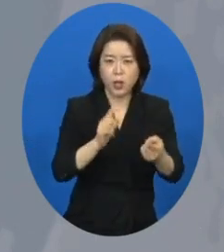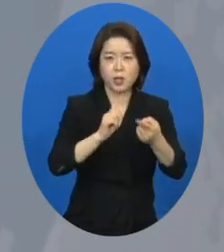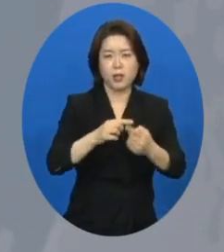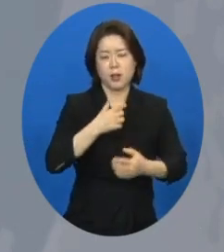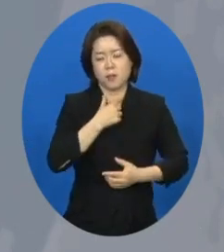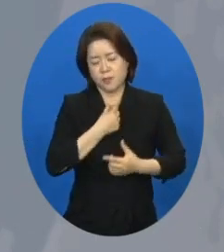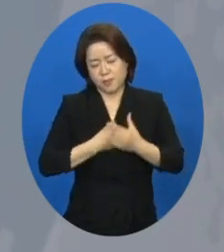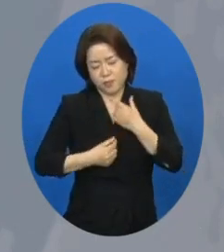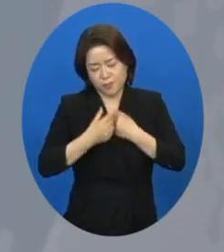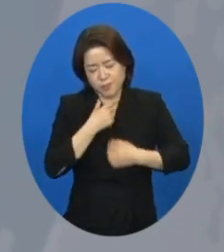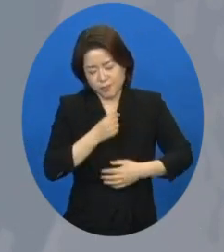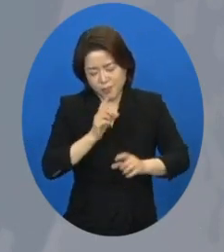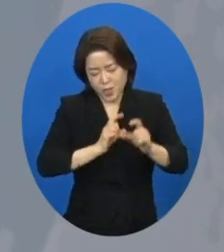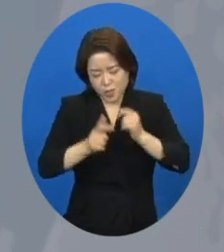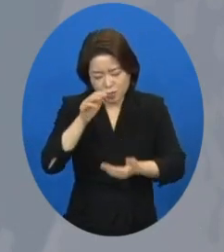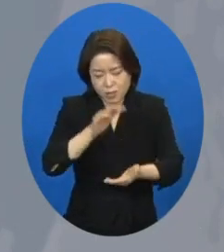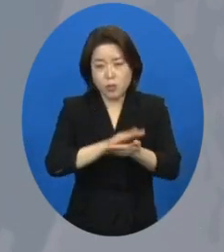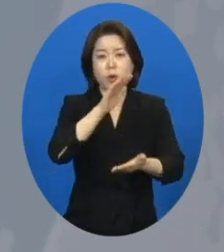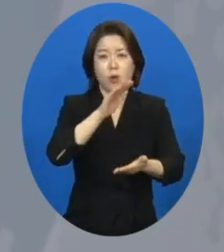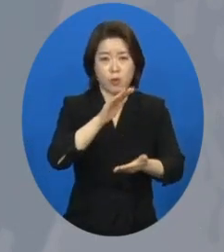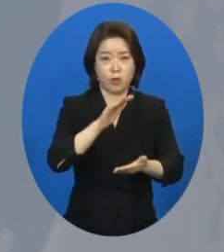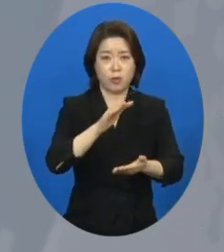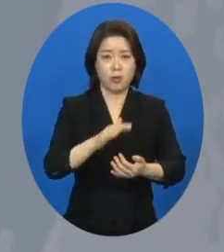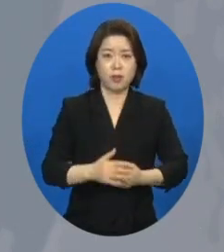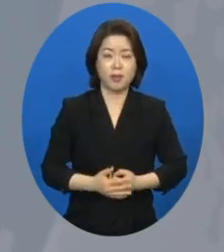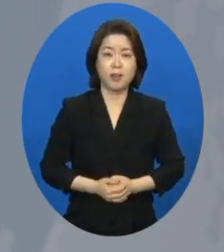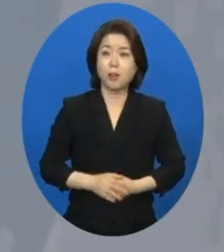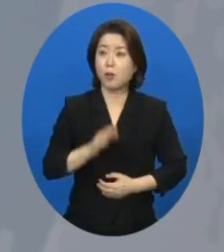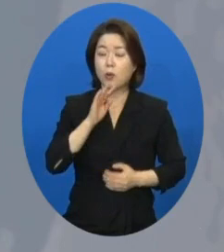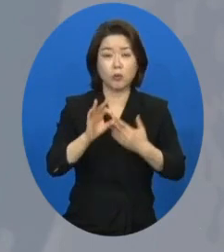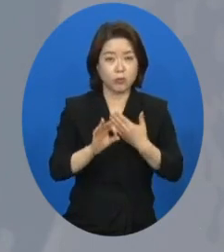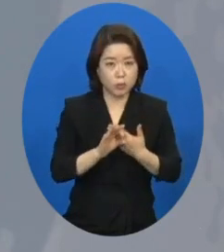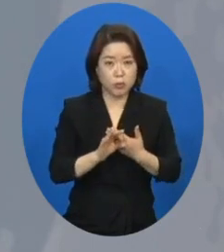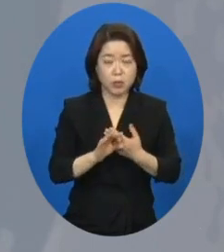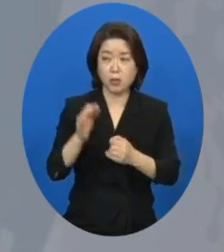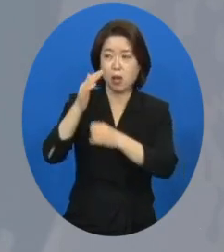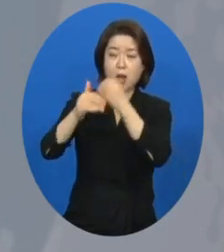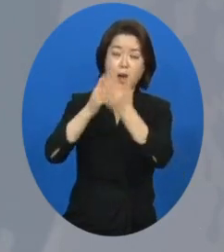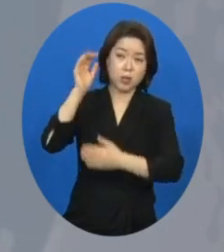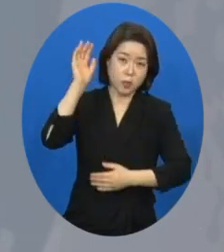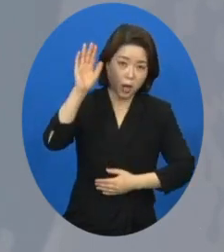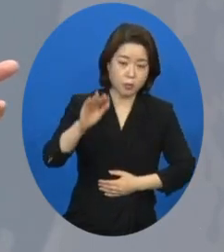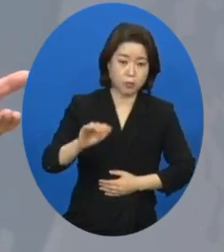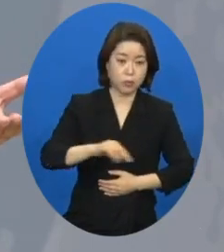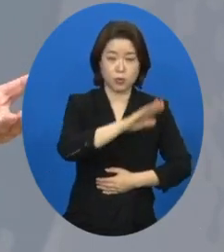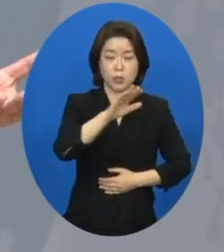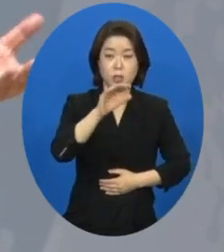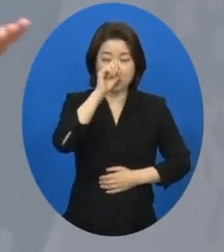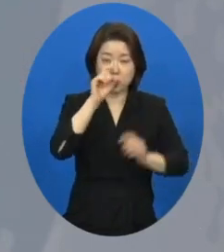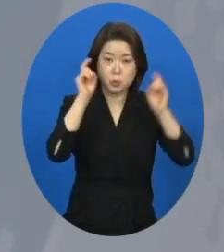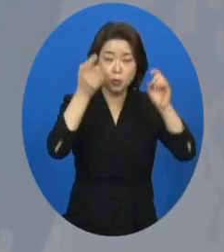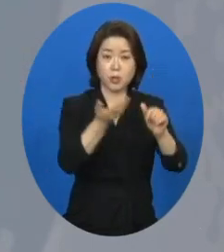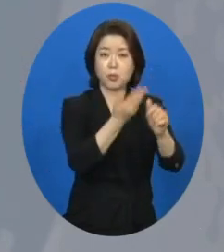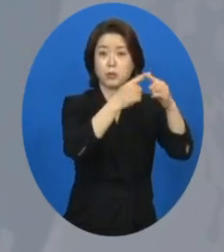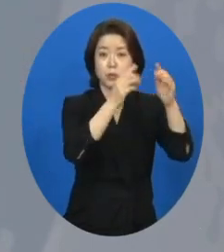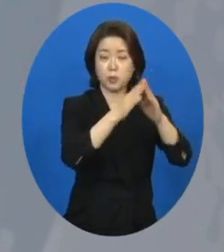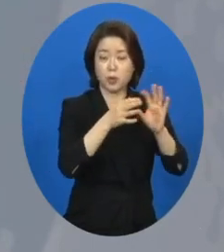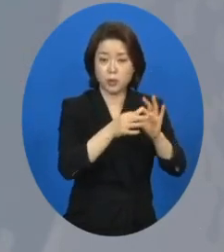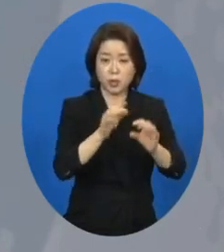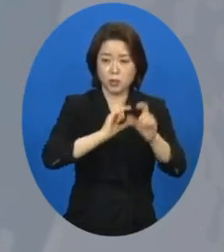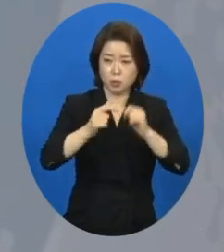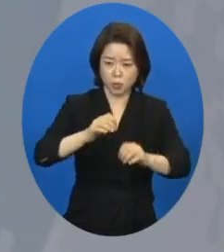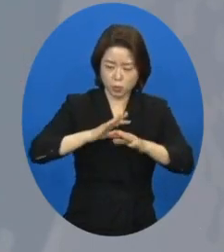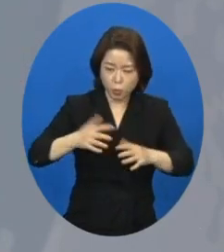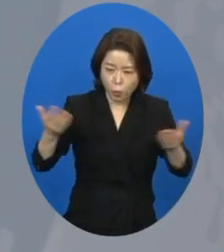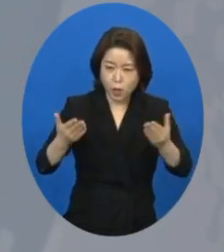갈망이 저보다도 더 뜨거웠어요. 그러면 하나님이 앞으로 선한 목자 교회를 통하여 더 놀라운 일을 행하실